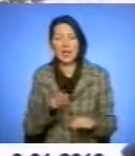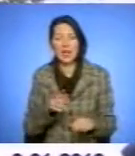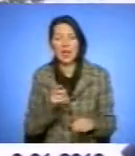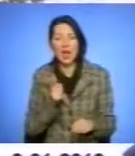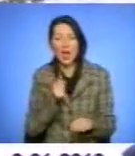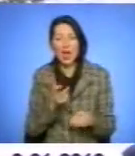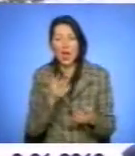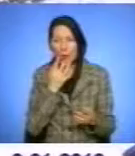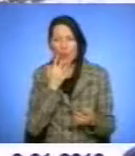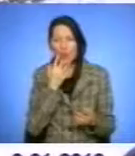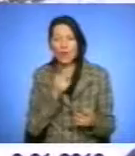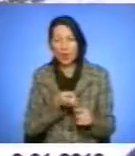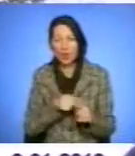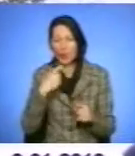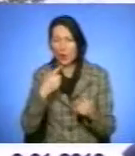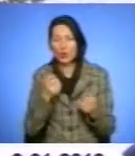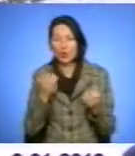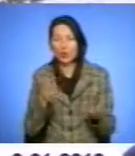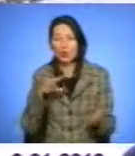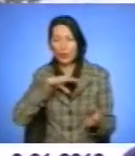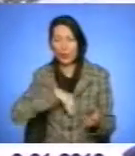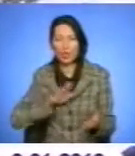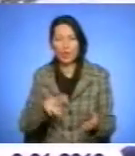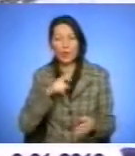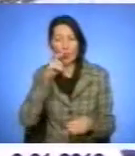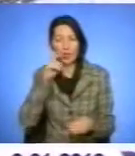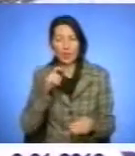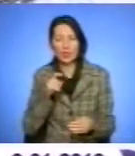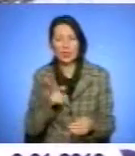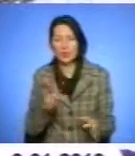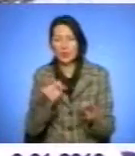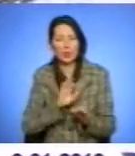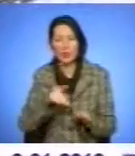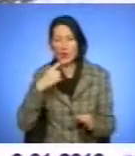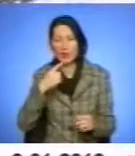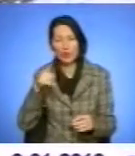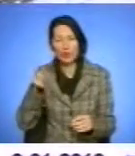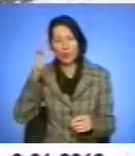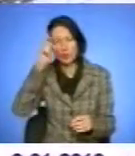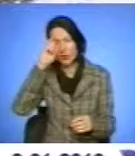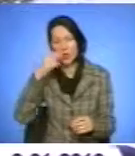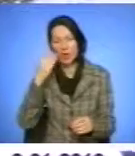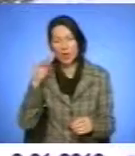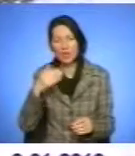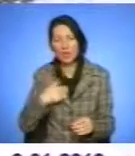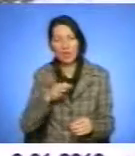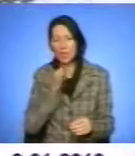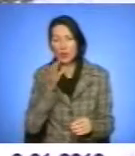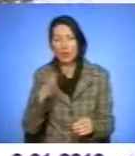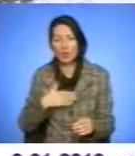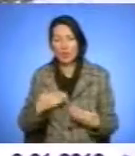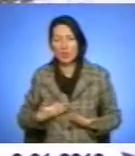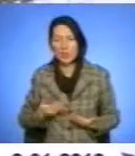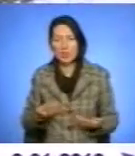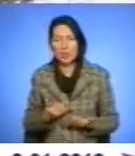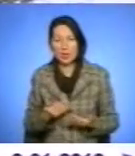патріотом, українцем, і ніколи не говорив, що там інша країна краща, або мені не подобається там наше життя і так далі. Ну,